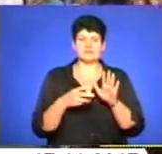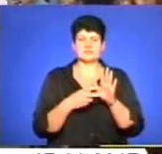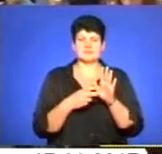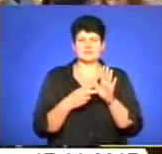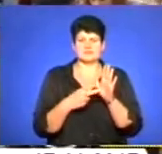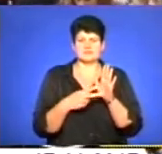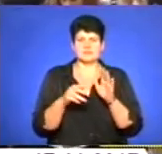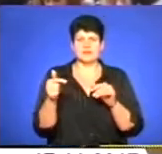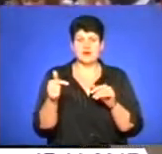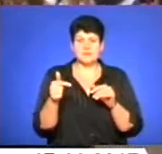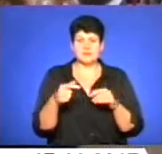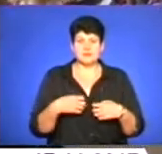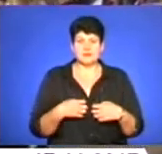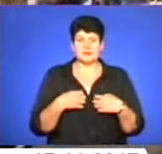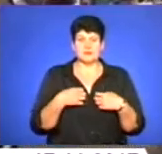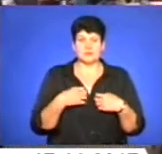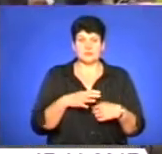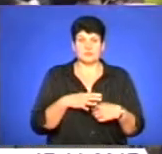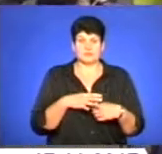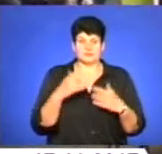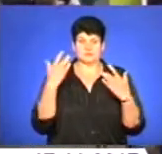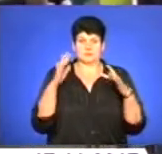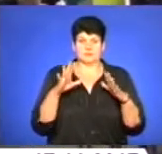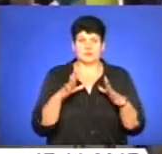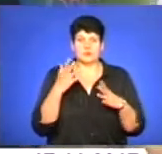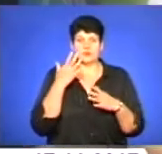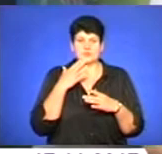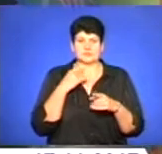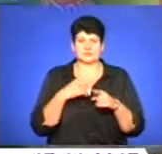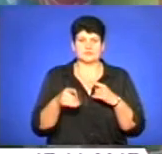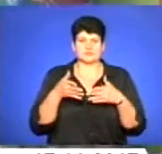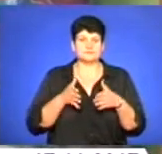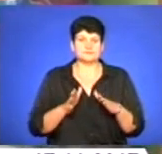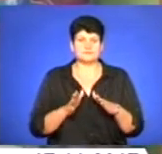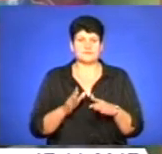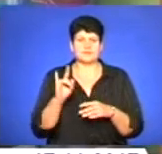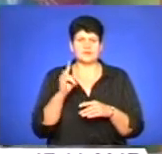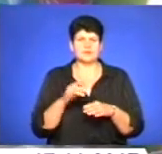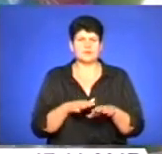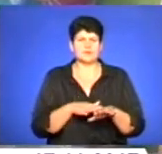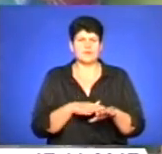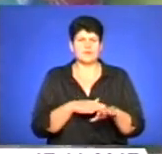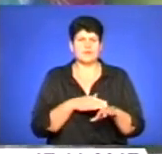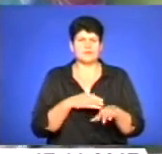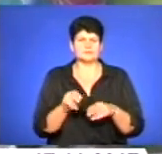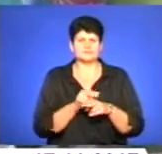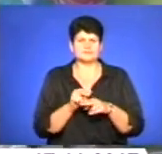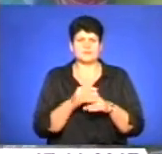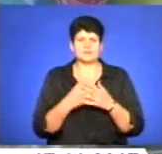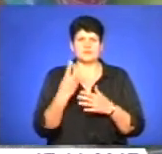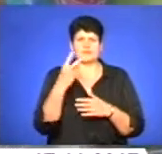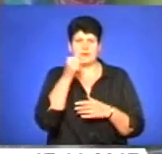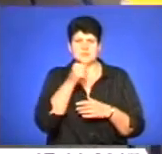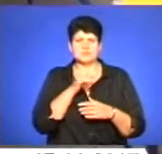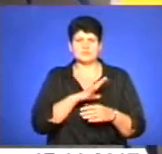мати пригадує, якою наляканою і розгубленою була після передчасних пологів. Малюк довго боровся за життя, більше 2 місяців перебував